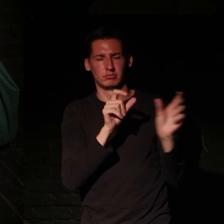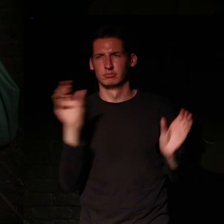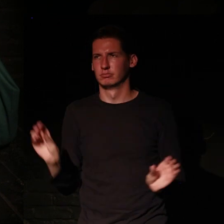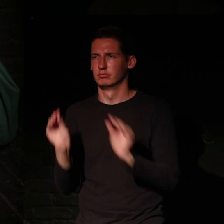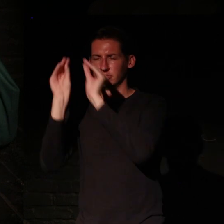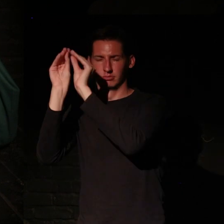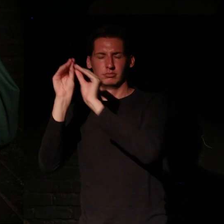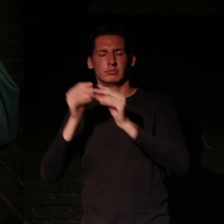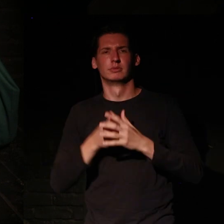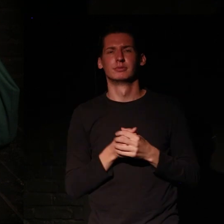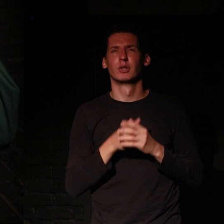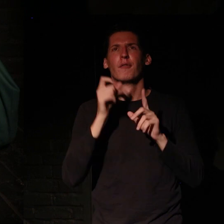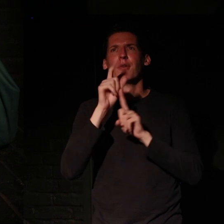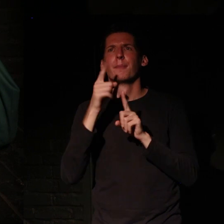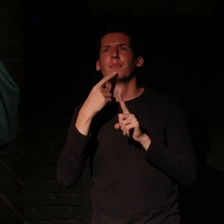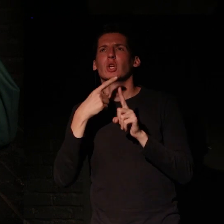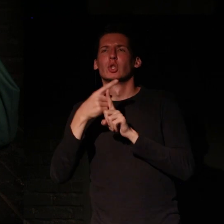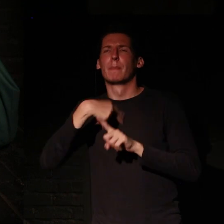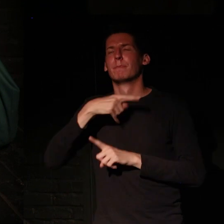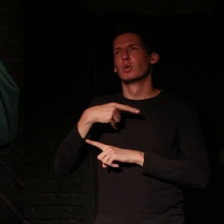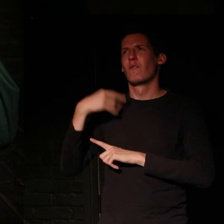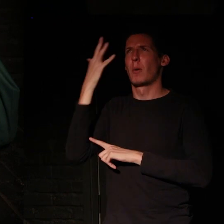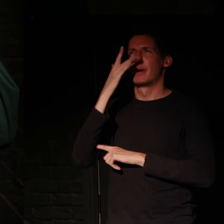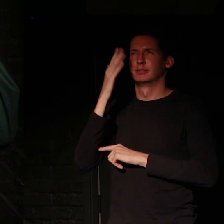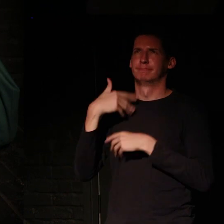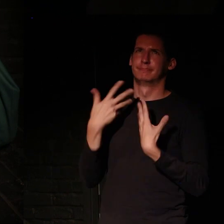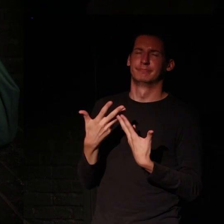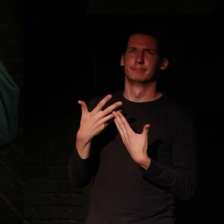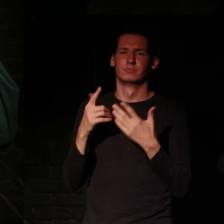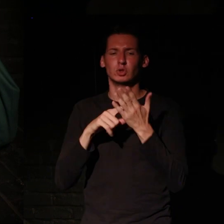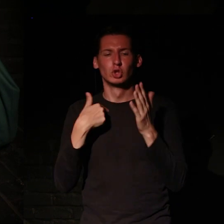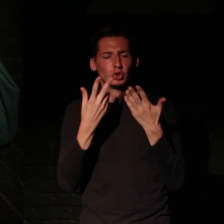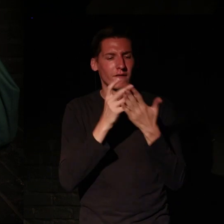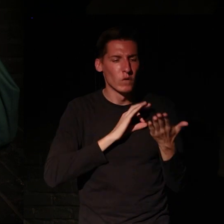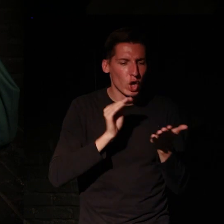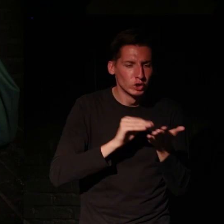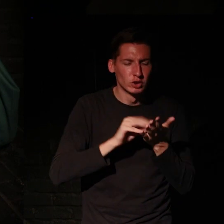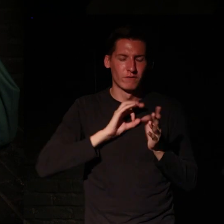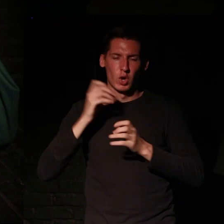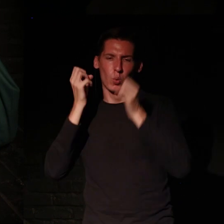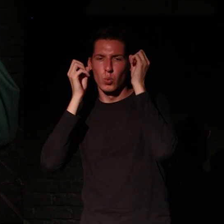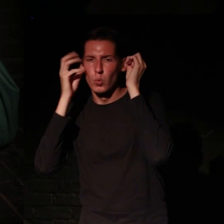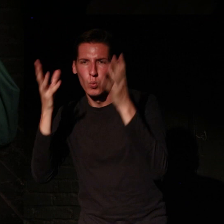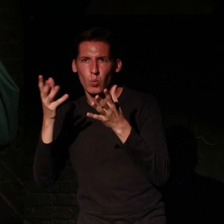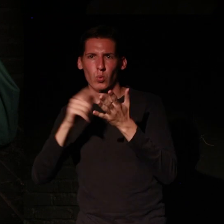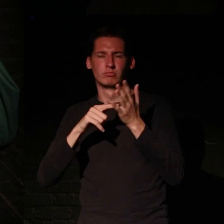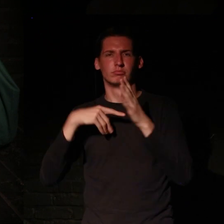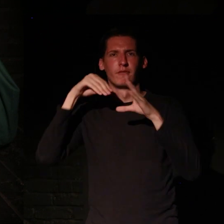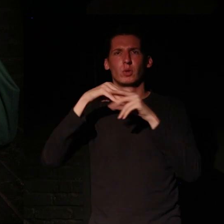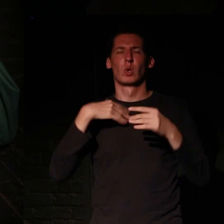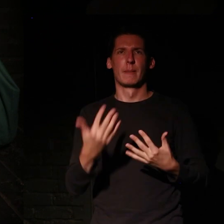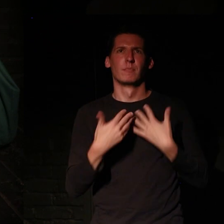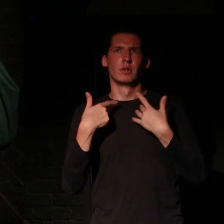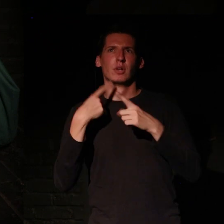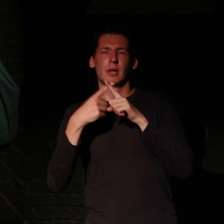o Bogu. To są takie nasze wyobrażenia, bardzo często też oparte na pewnych doświadczeniach kulturowych. A więc powiedzenie, że Bóg